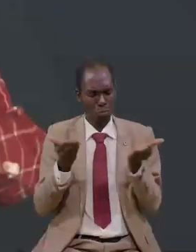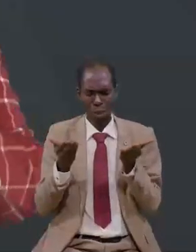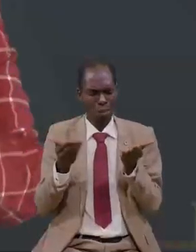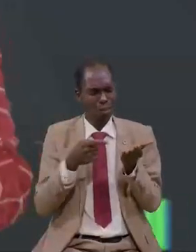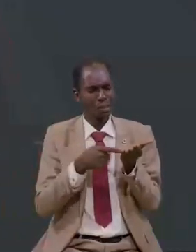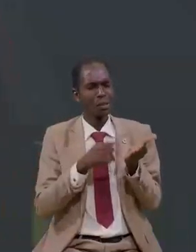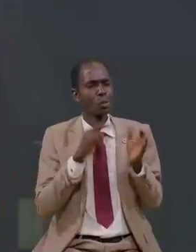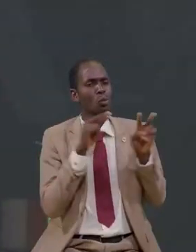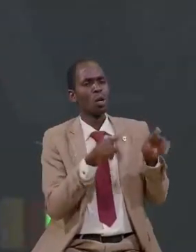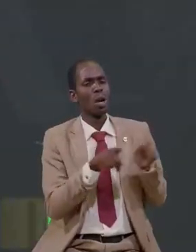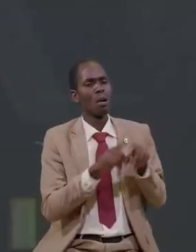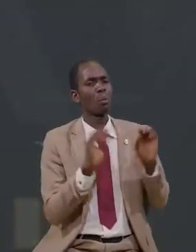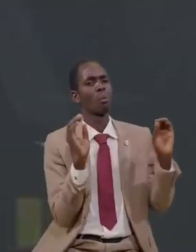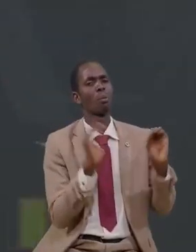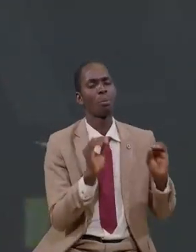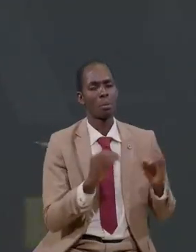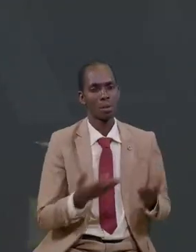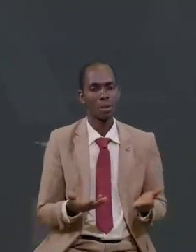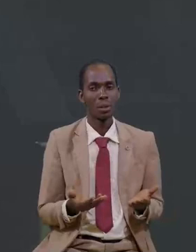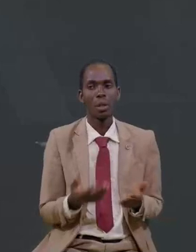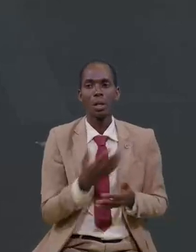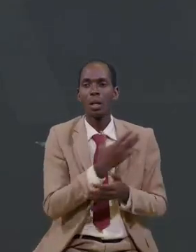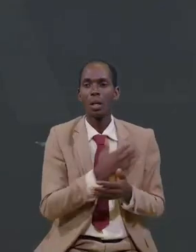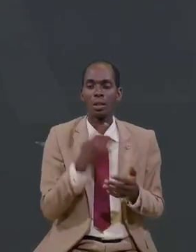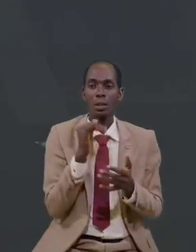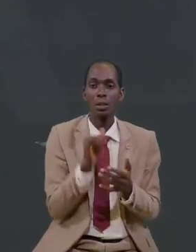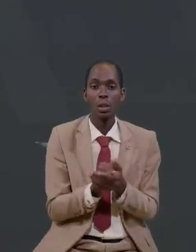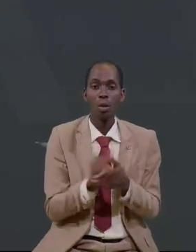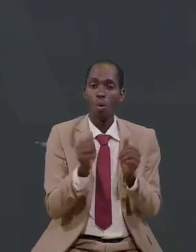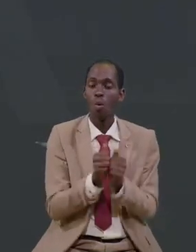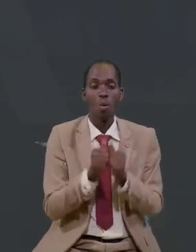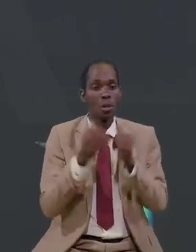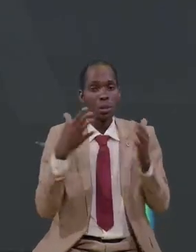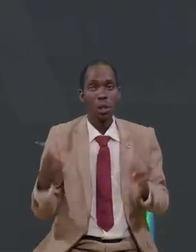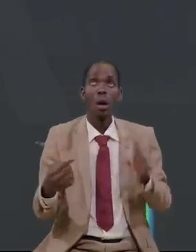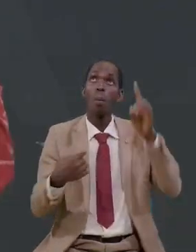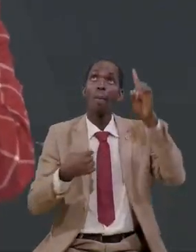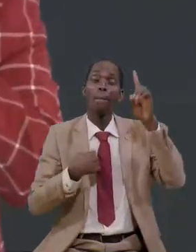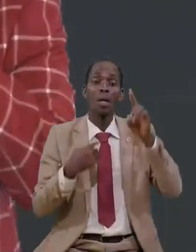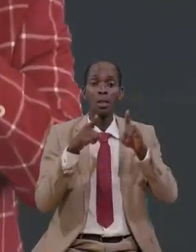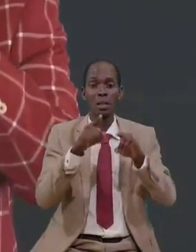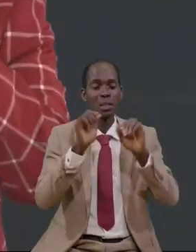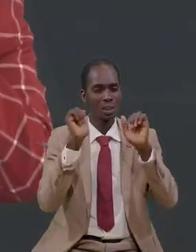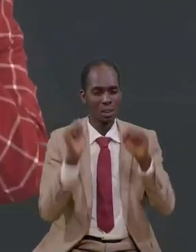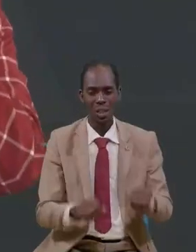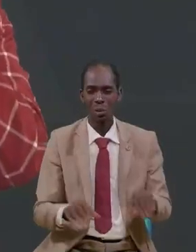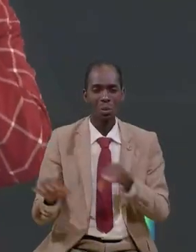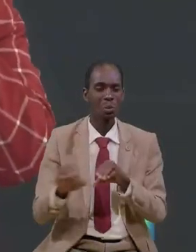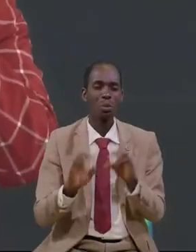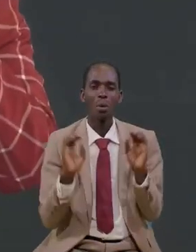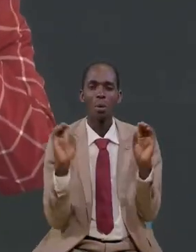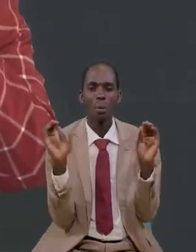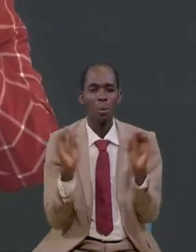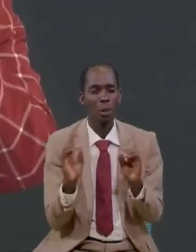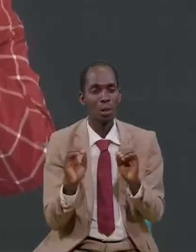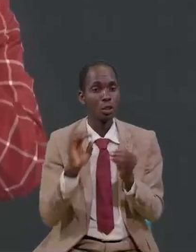Il dit, mais sans moi, vous ne pouvez rien faire.